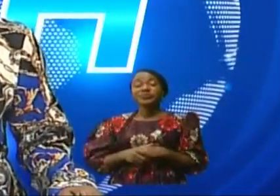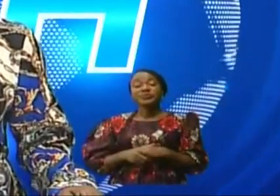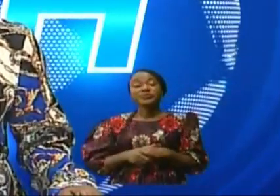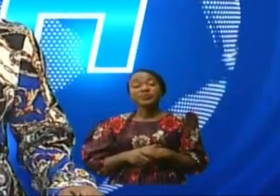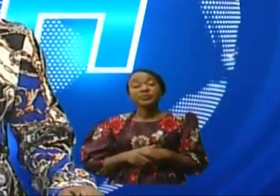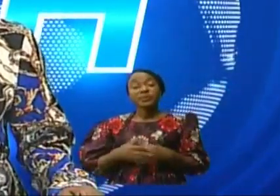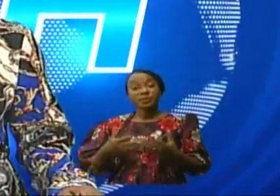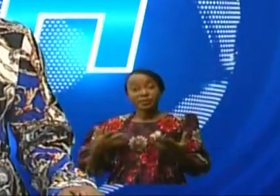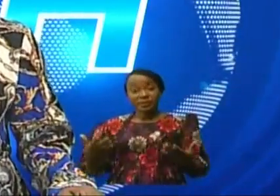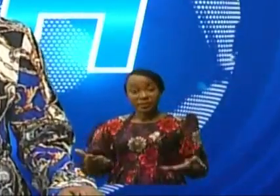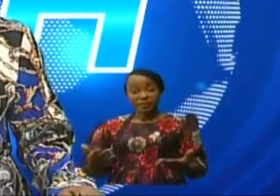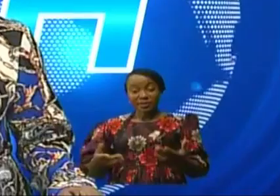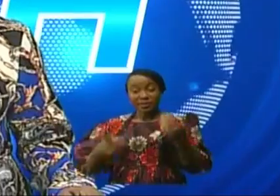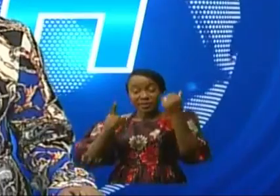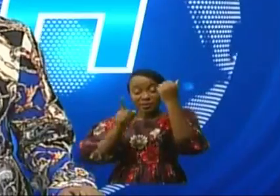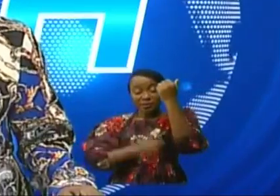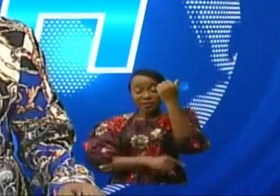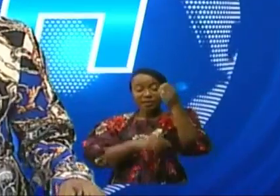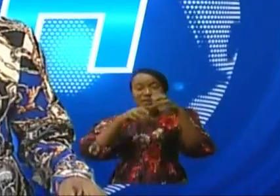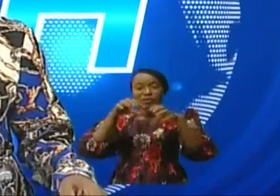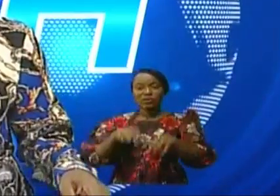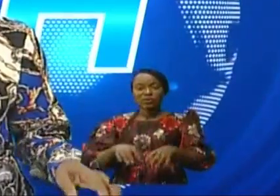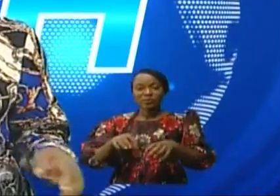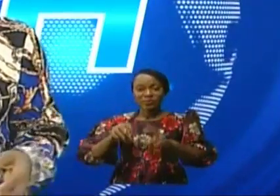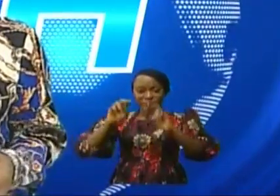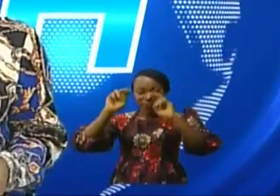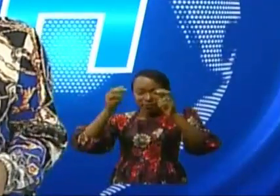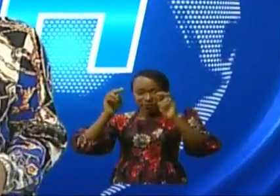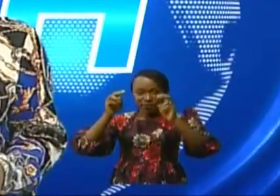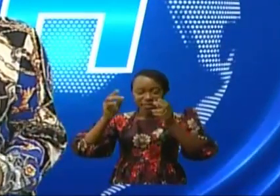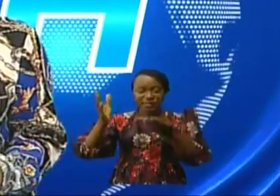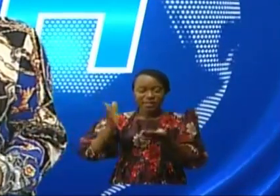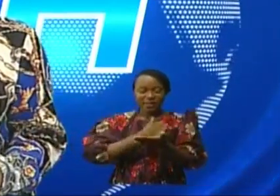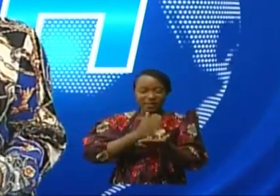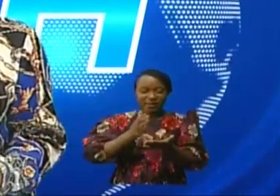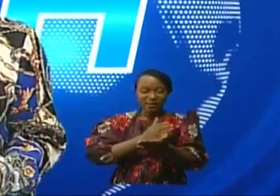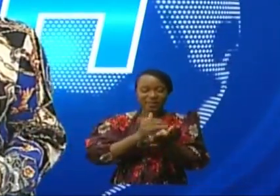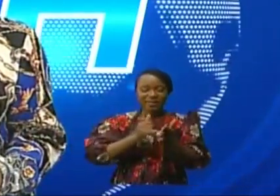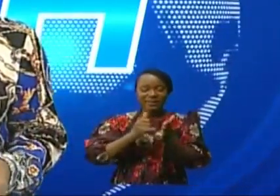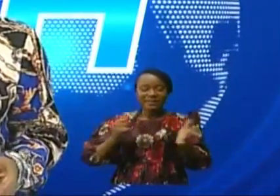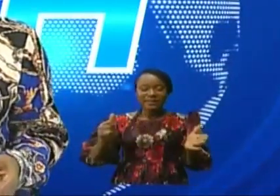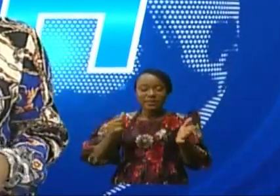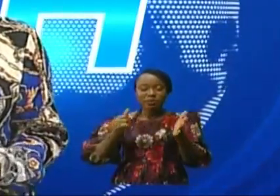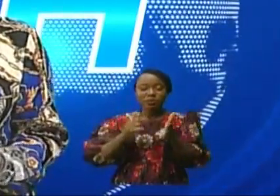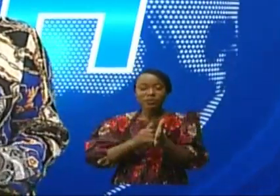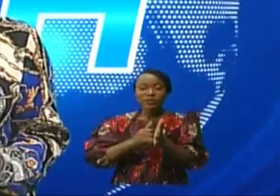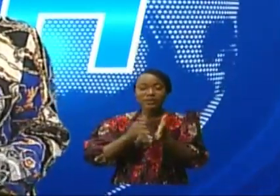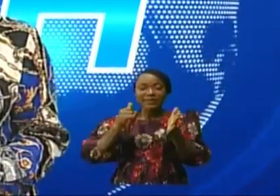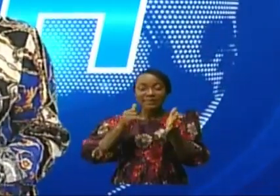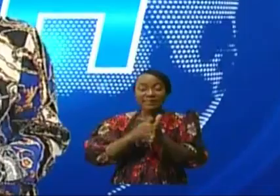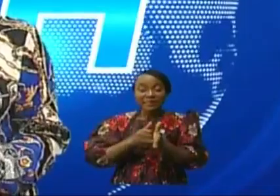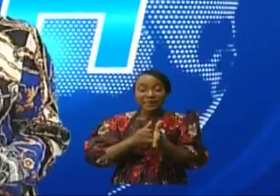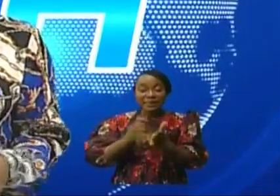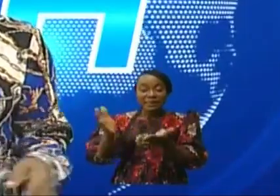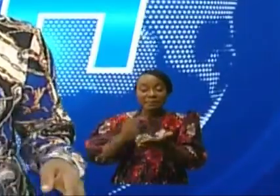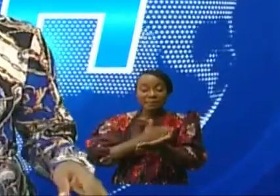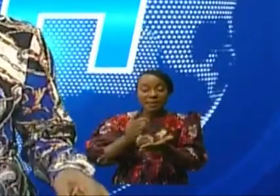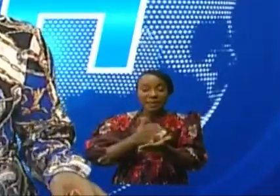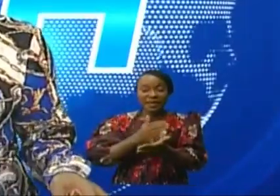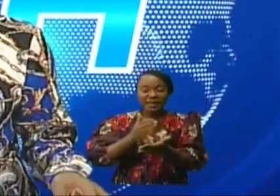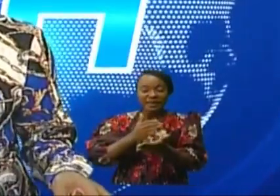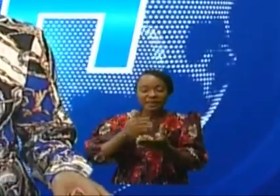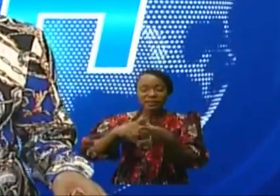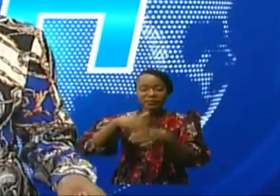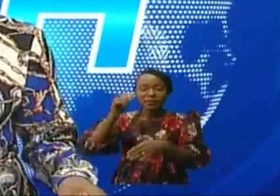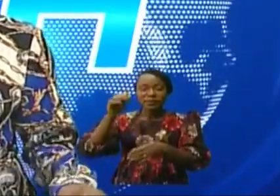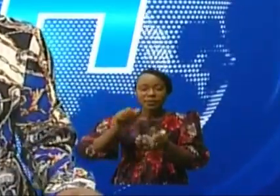Précis de procédure pénale congolaise, c'est l'intitulé du livre de 668 pages qui vient de voir le jour ce jeudi. L'œuvre du général